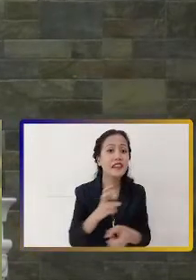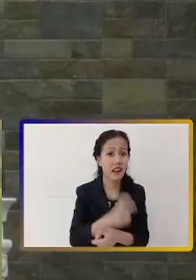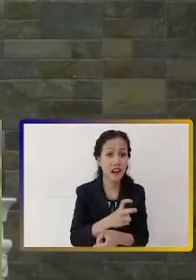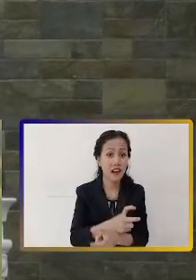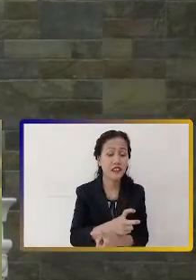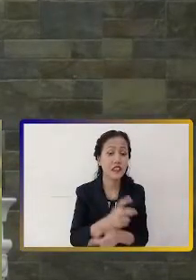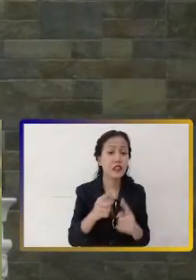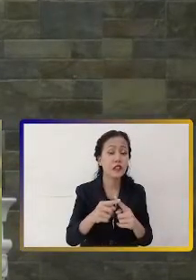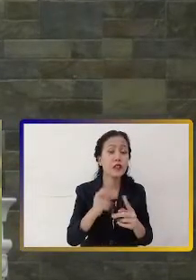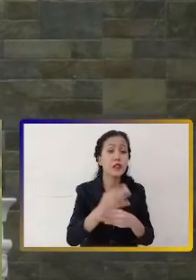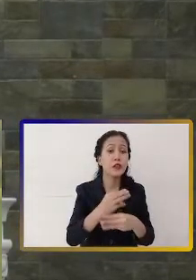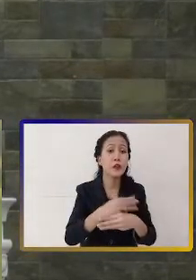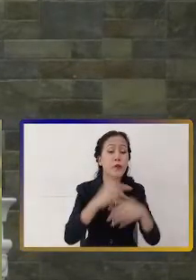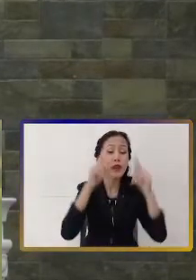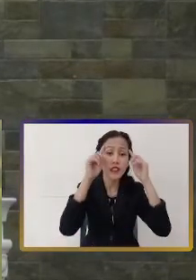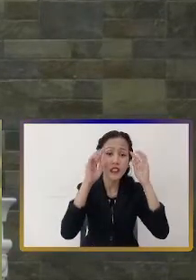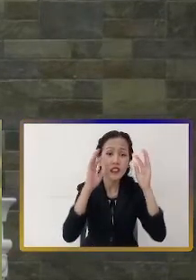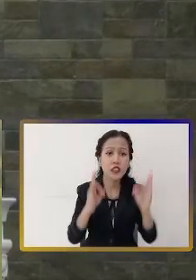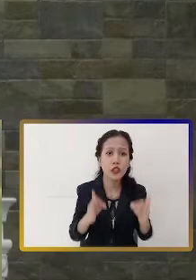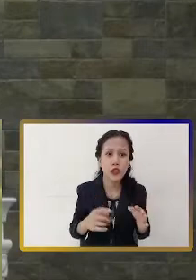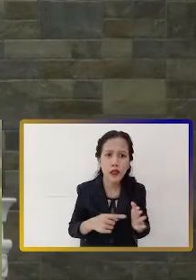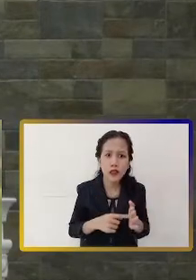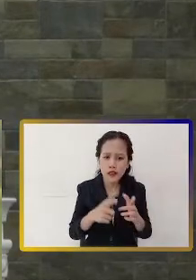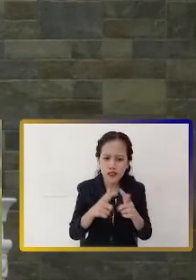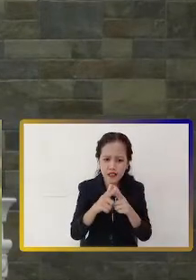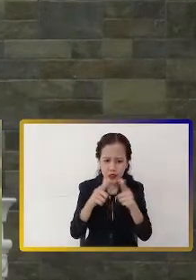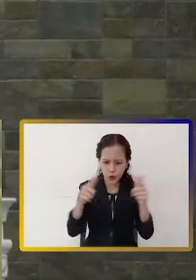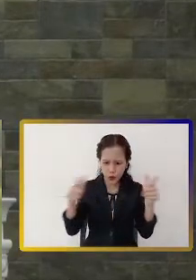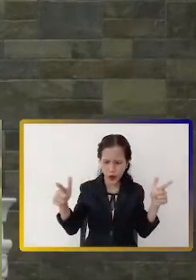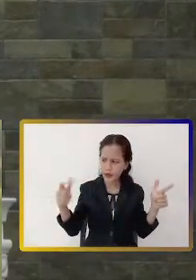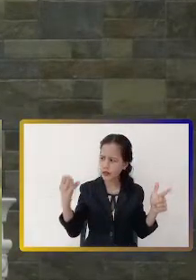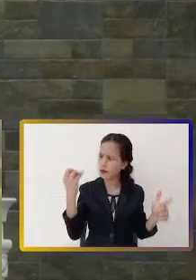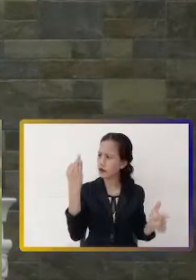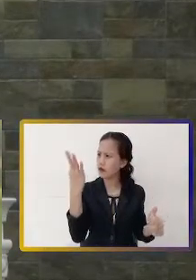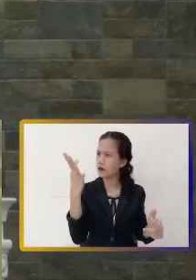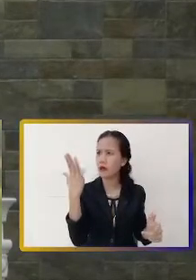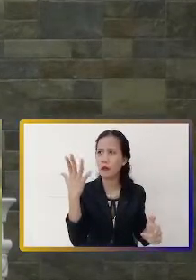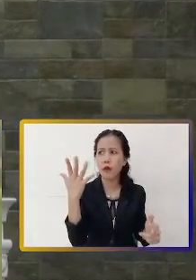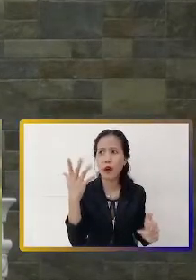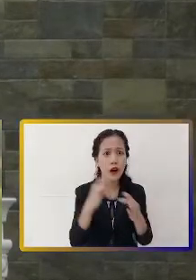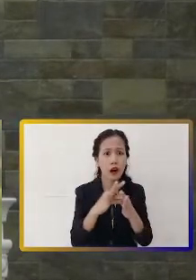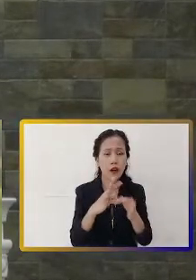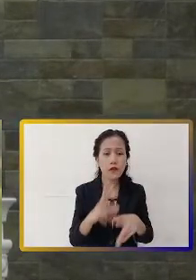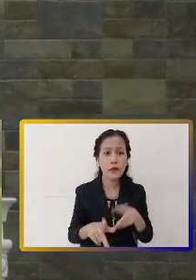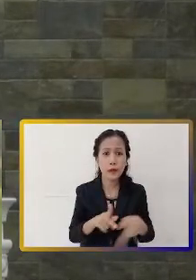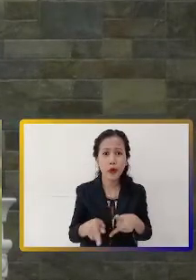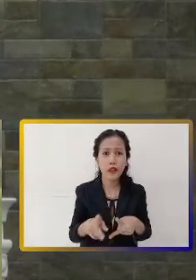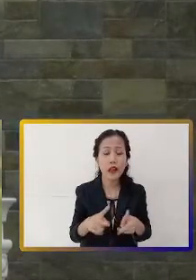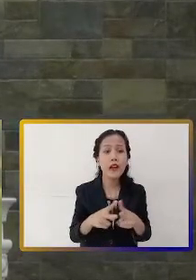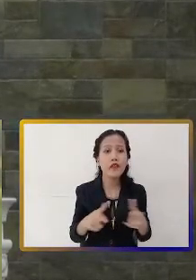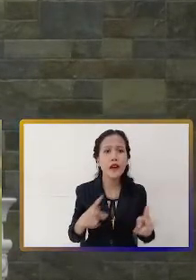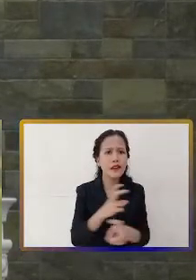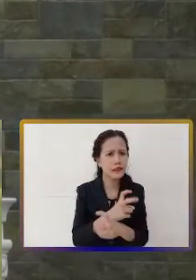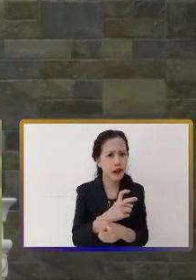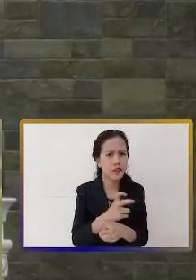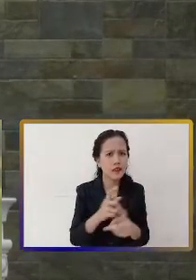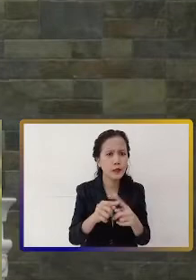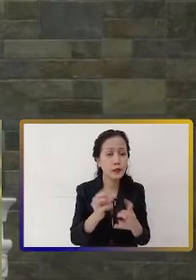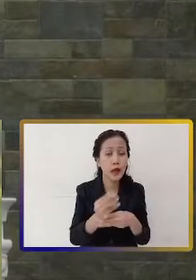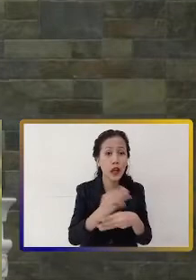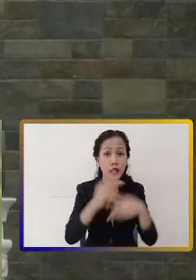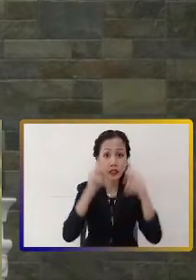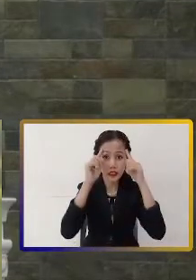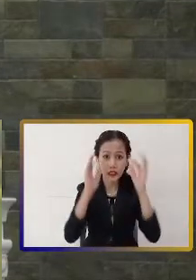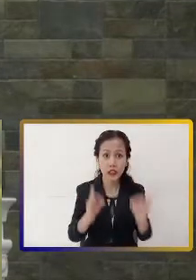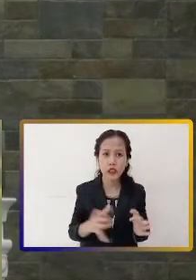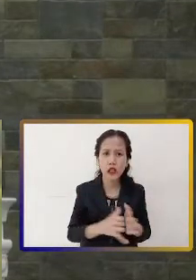This is a great number of people. Napakarami nito. Napakahirap gumawa ng decision para sa kanila. Kaya Panginoon, kung hindi mo